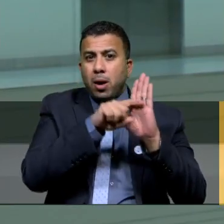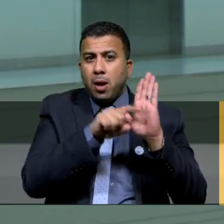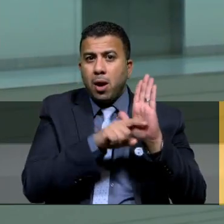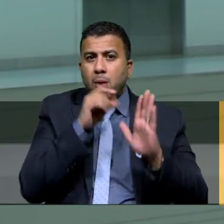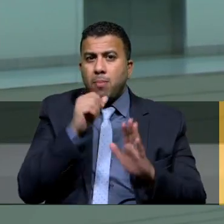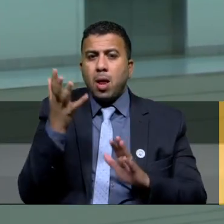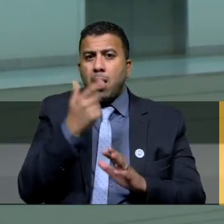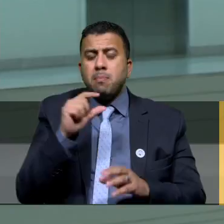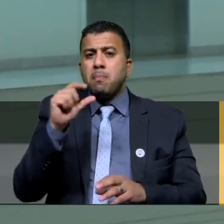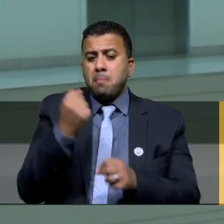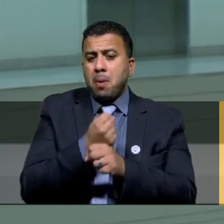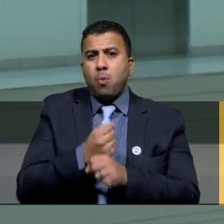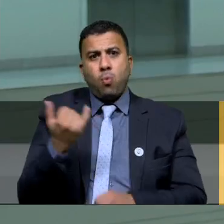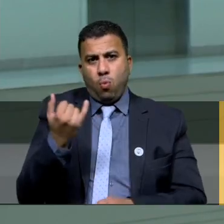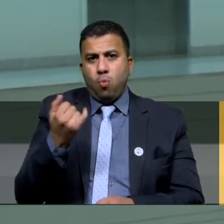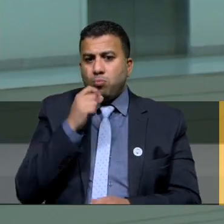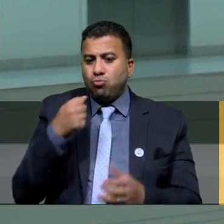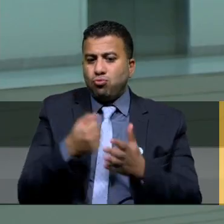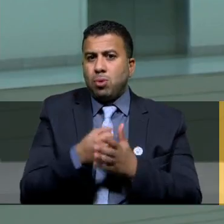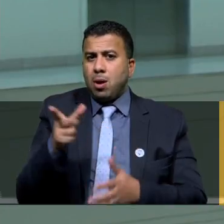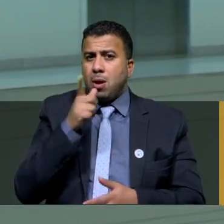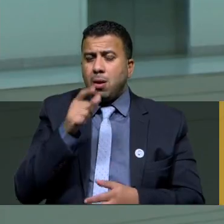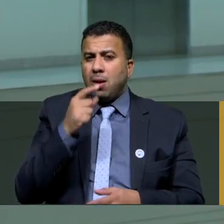فيها محاور. وطبعا ايضا في نفس الوقت